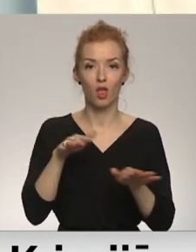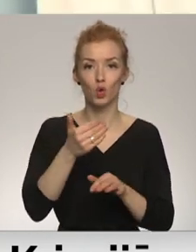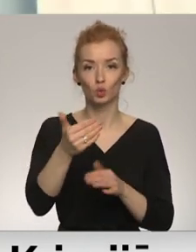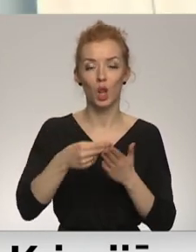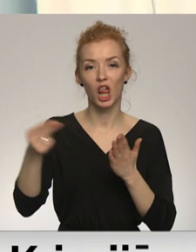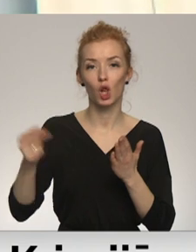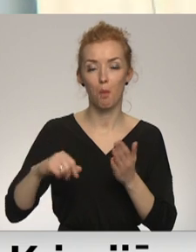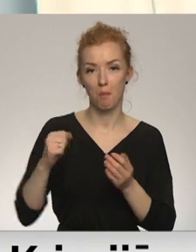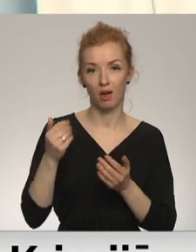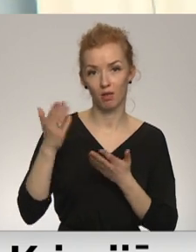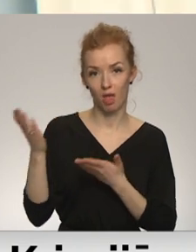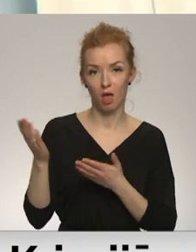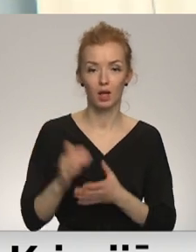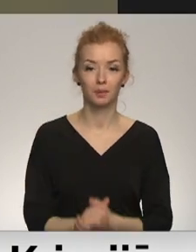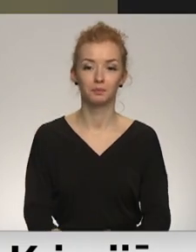partneriem?